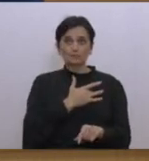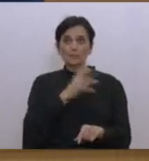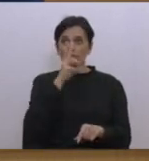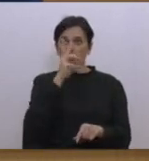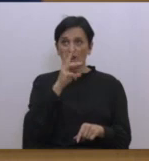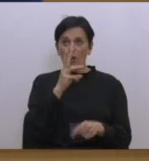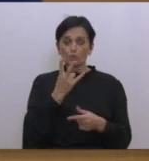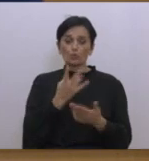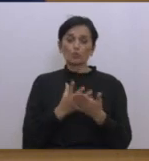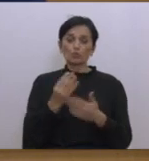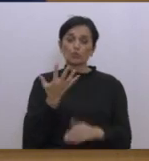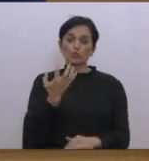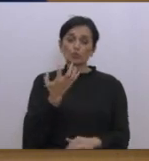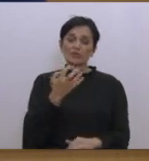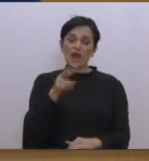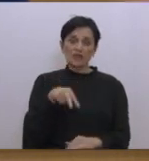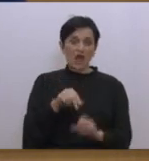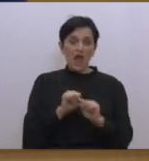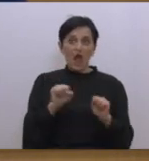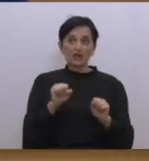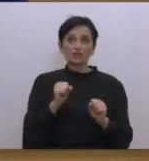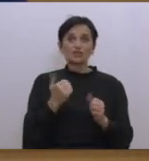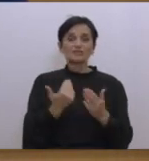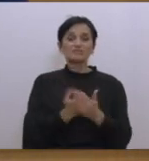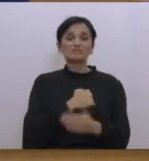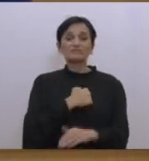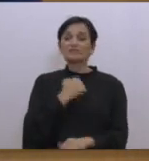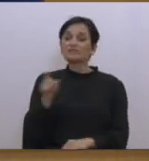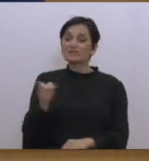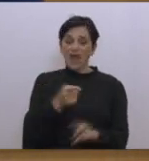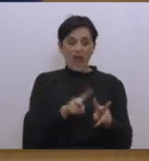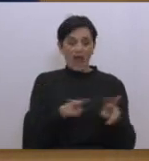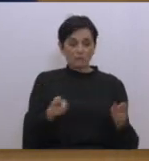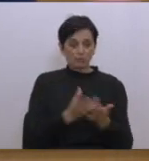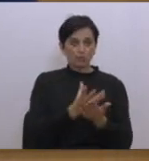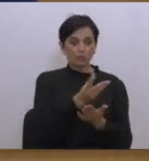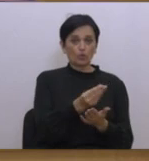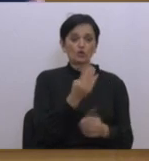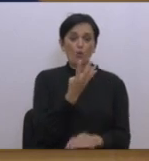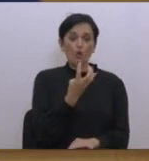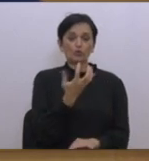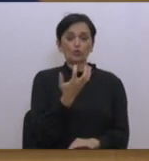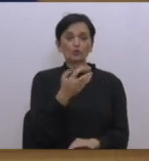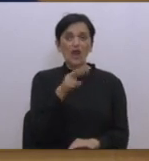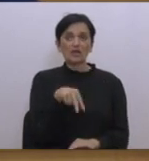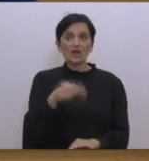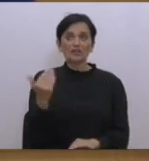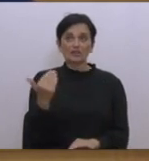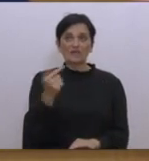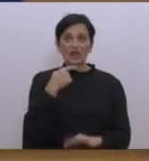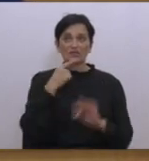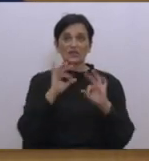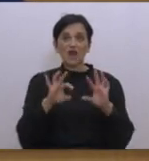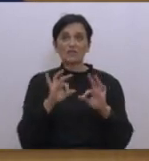ხელფასი უნდა უხადოთ 500 ლარიდან. არ შეიძლება რომ წვევანდელს მინიმუმ აიგივე მაინც უხადოთ? ანუ ეს 400-500 ლარი თქვენ რო გააჟღერეთ,